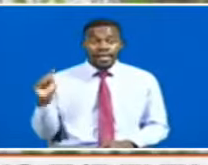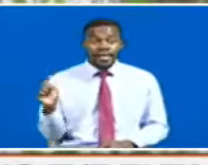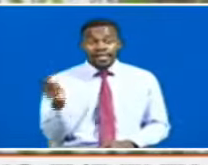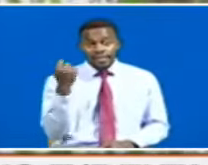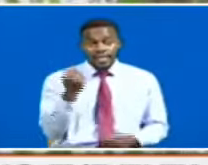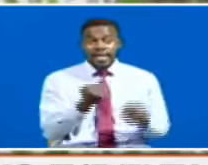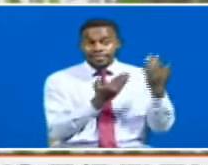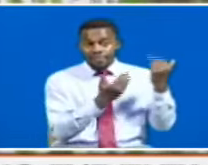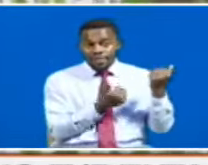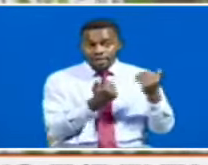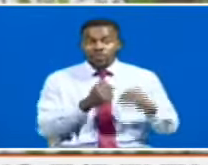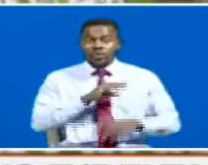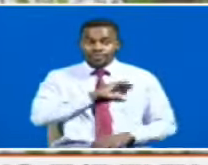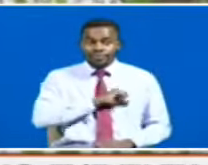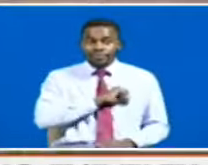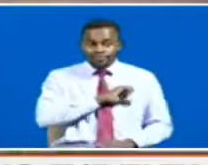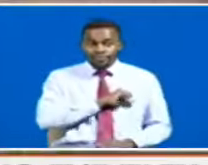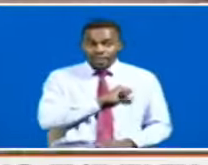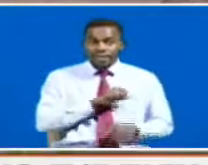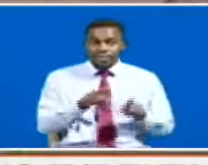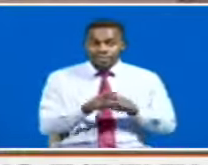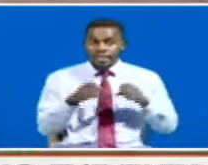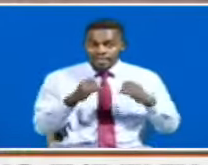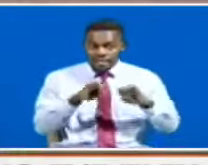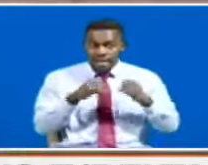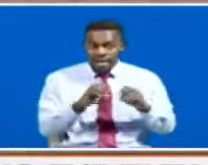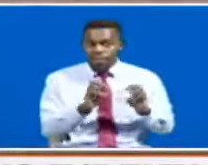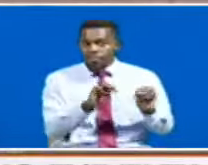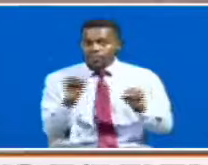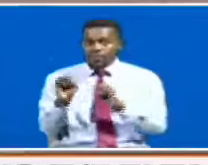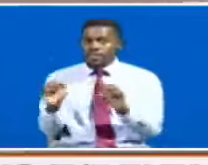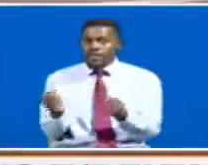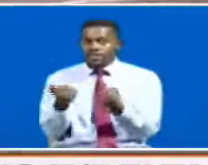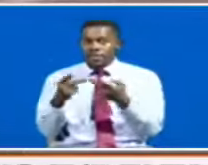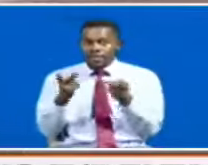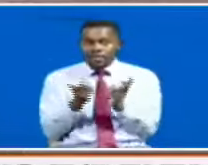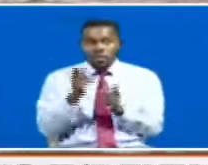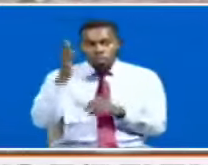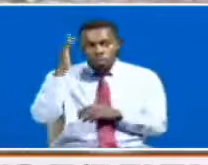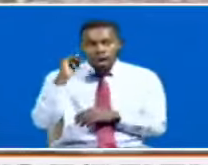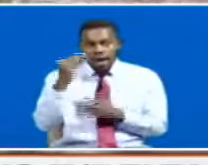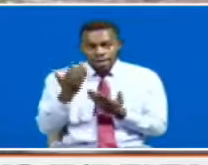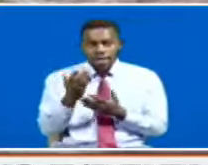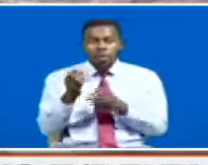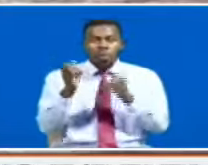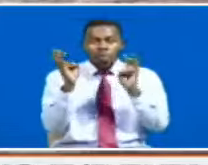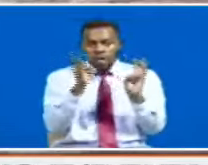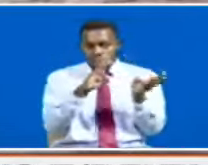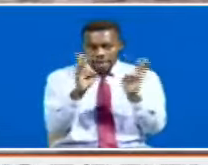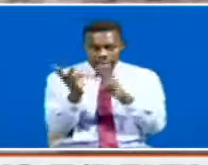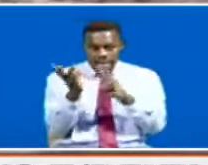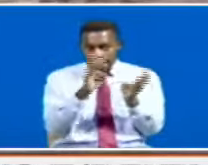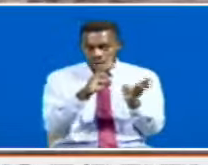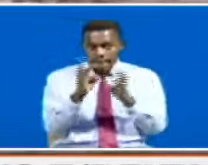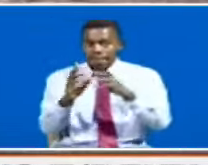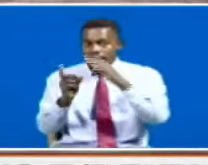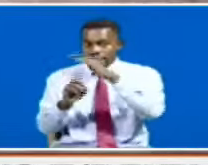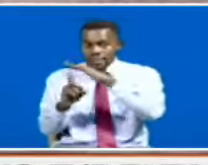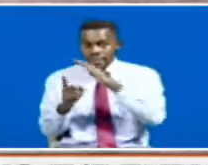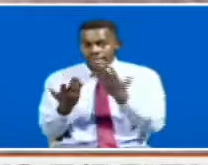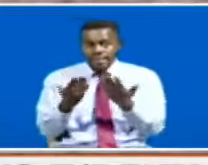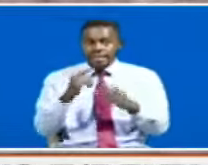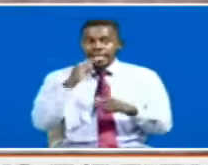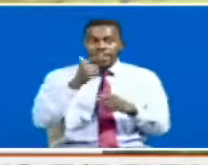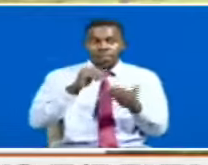wakitarajiwa kujikaza kisabuni, kwani kulingana na idara ya hali ya hewa ya Kenya, mvua inatarajiwa kuendelea hadi Alhamisi